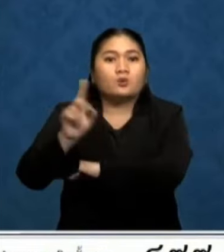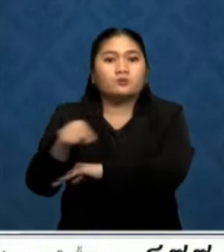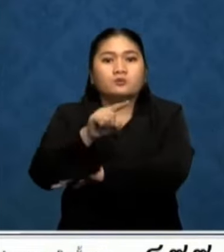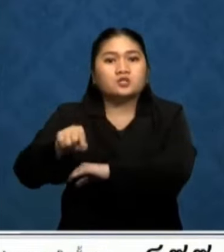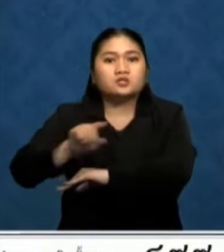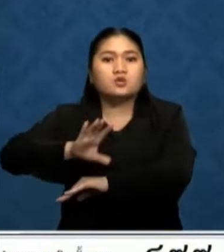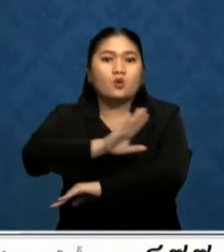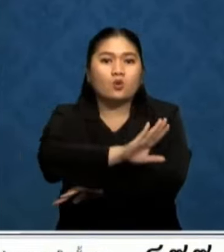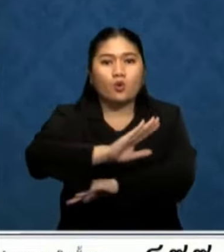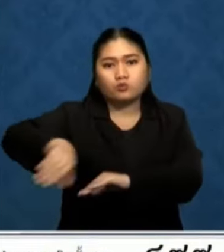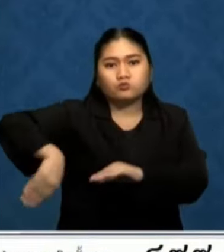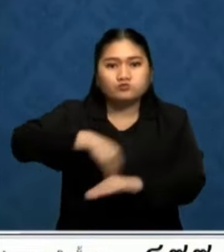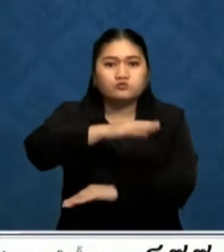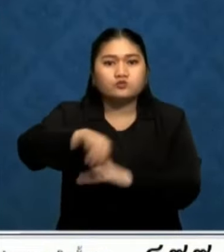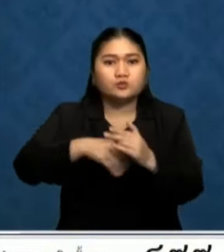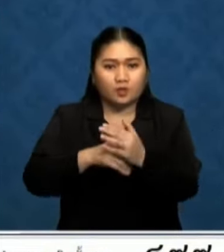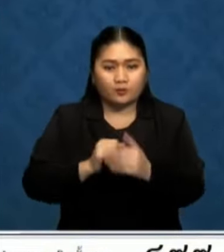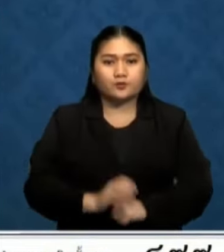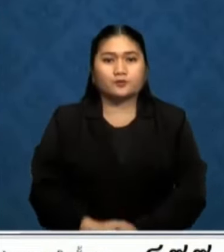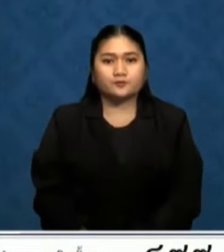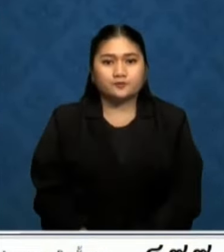ของผลิตภัฑมวนรวมในประเทศ